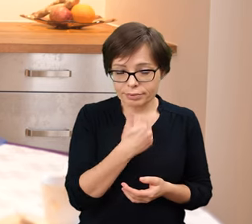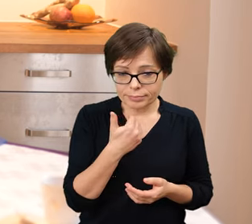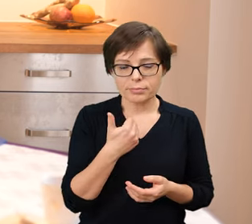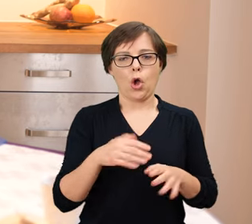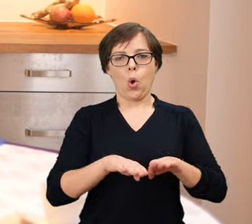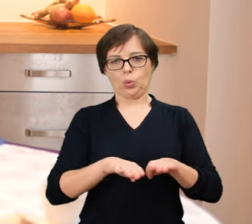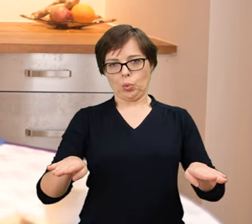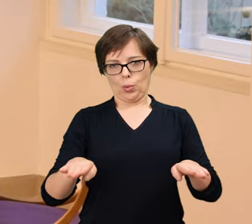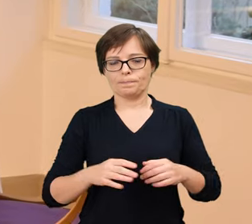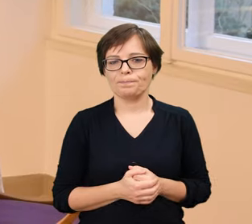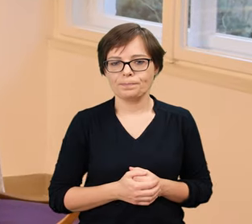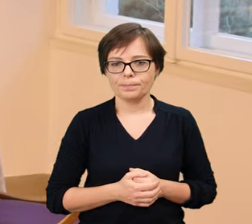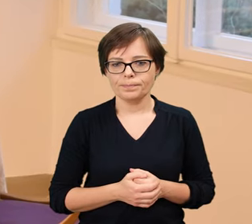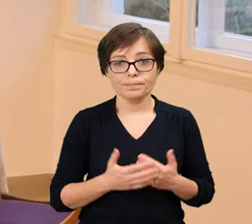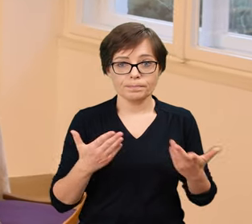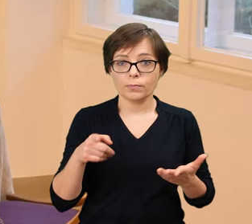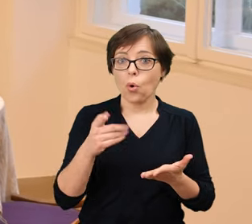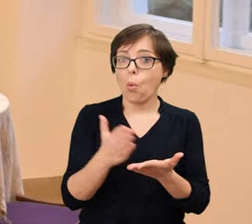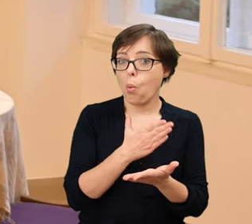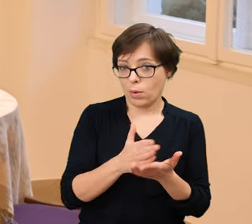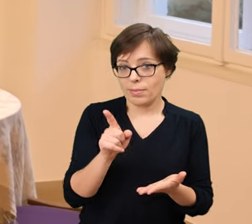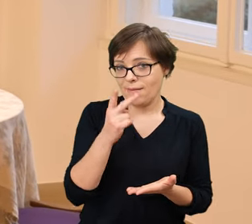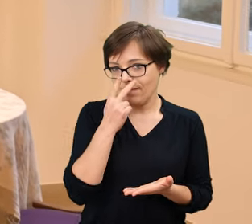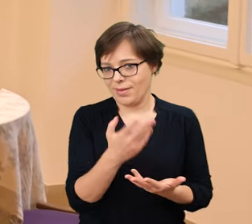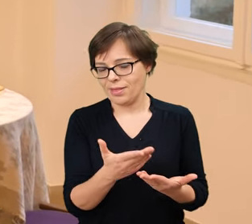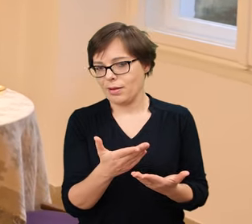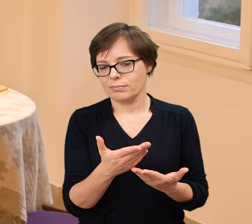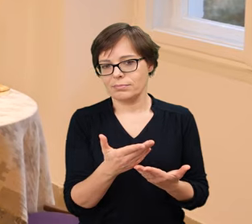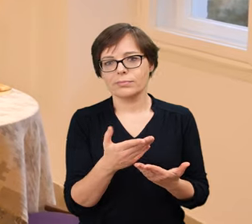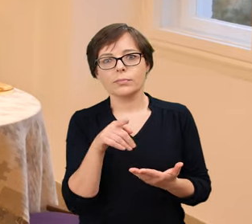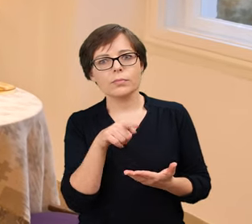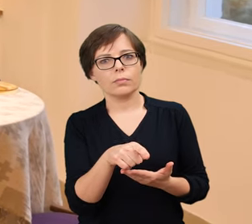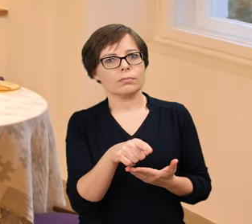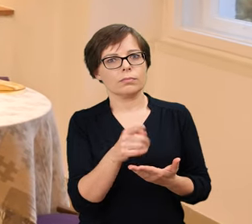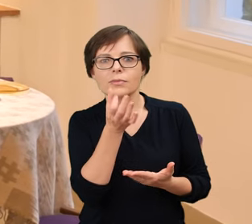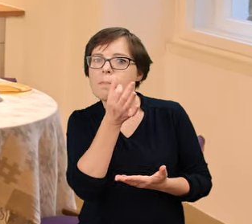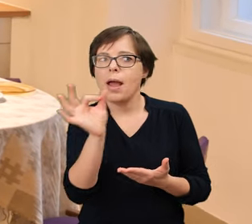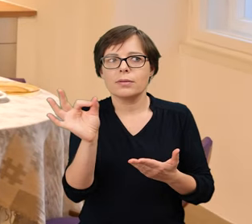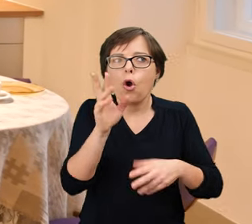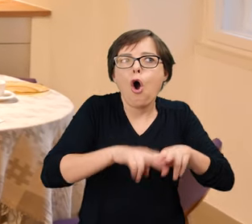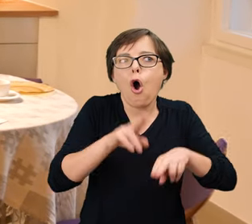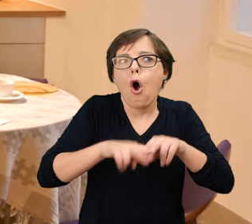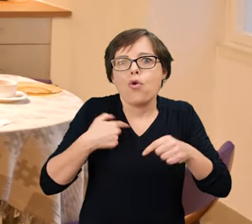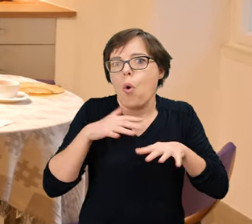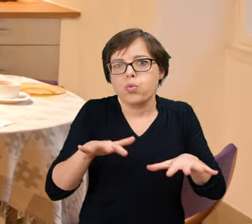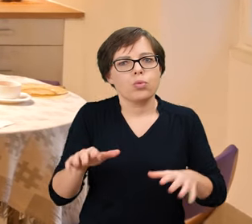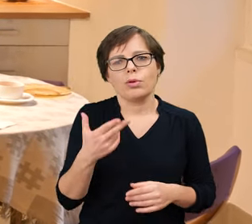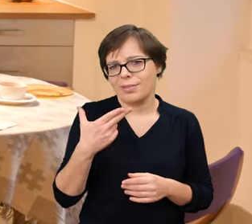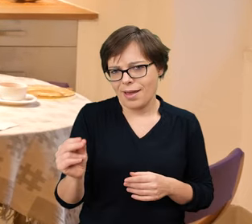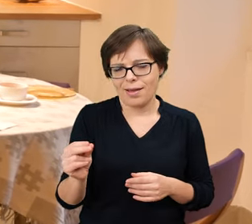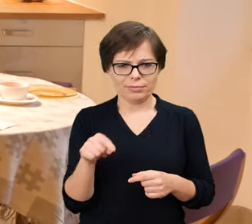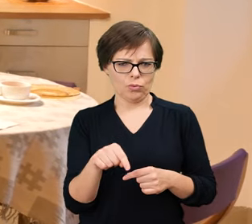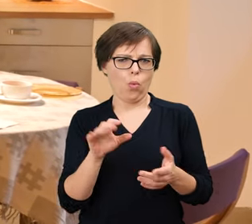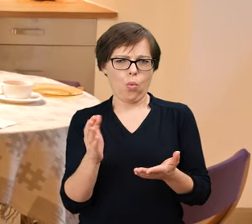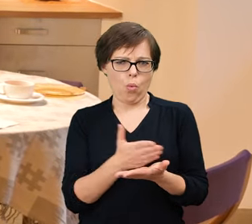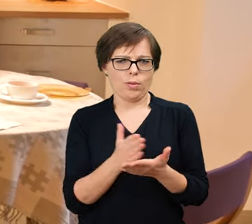tu stół. Kuchnia, jak widać, nie służy za bardzo do gotowania. Jest dość mała w tym